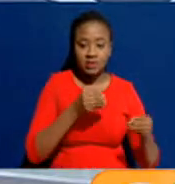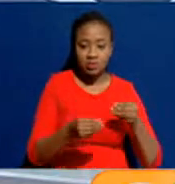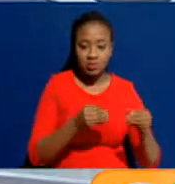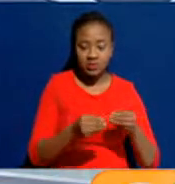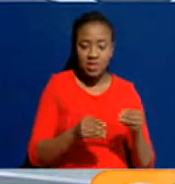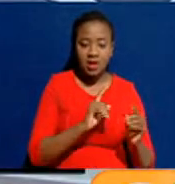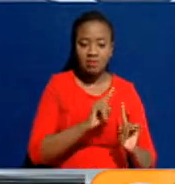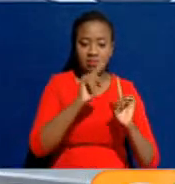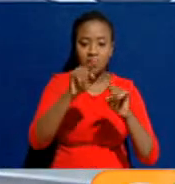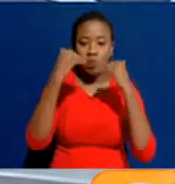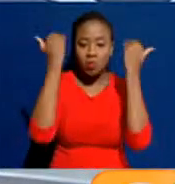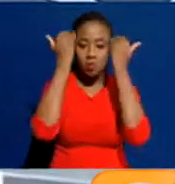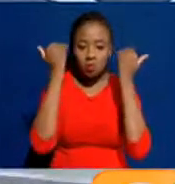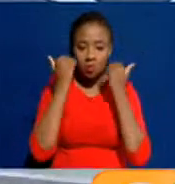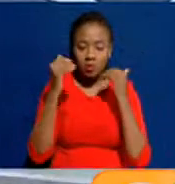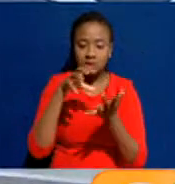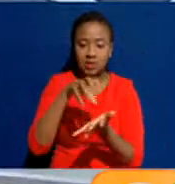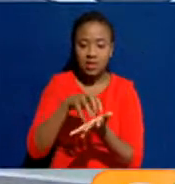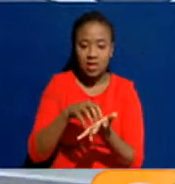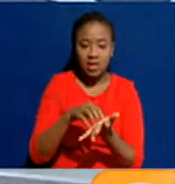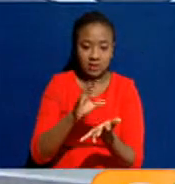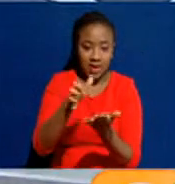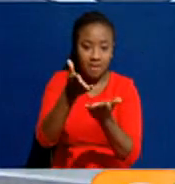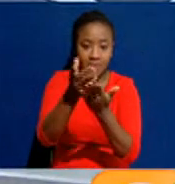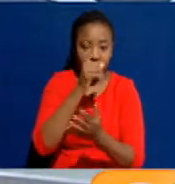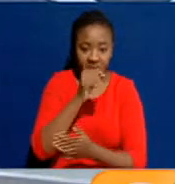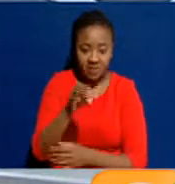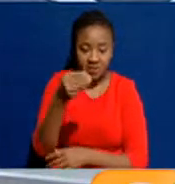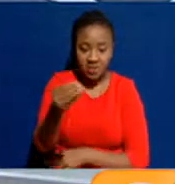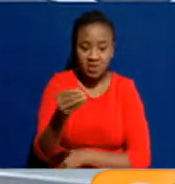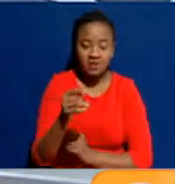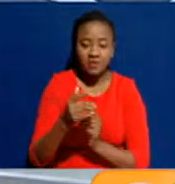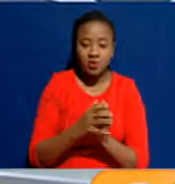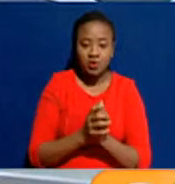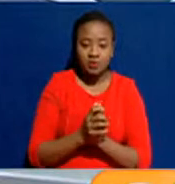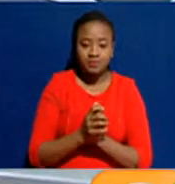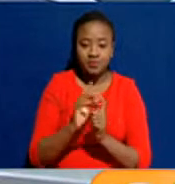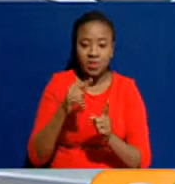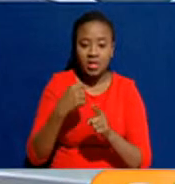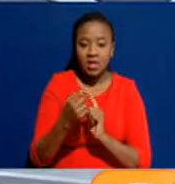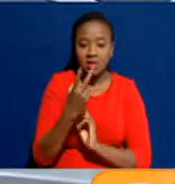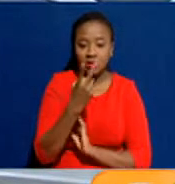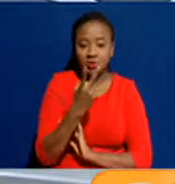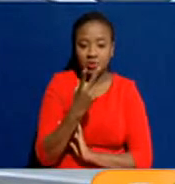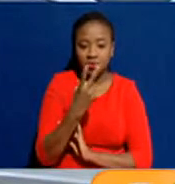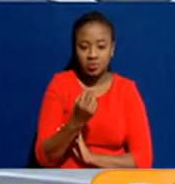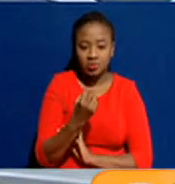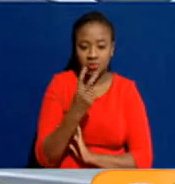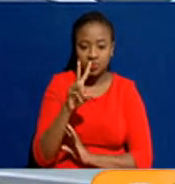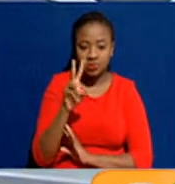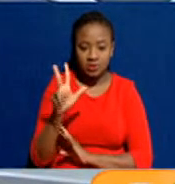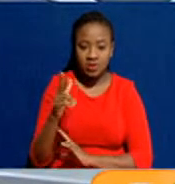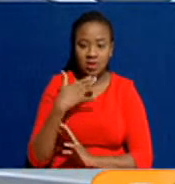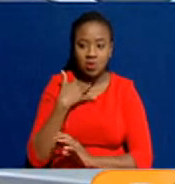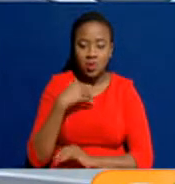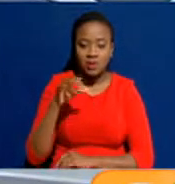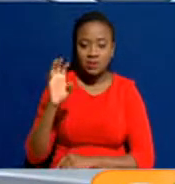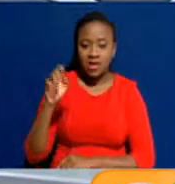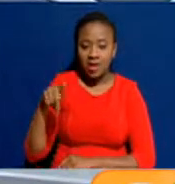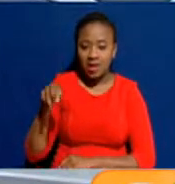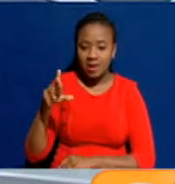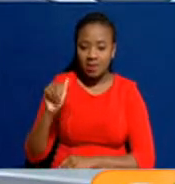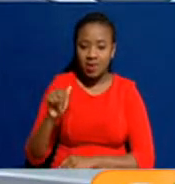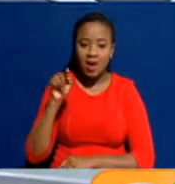Aliyewasilisha kesi ya kupinga utekelezwaji wa sheria ya fedha mwaka 2023. Sasa anataka mkurugenzi mkuu wa EPRA Daniel